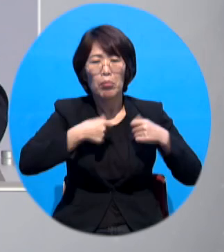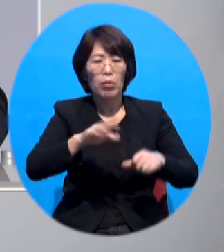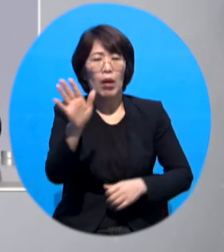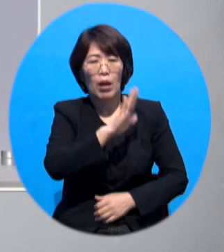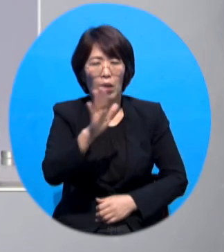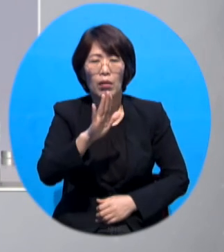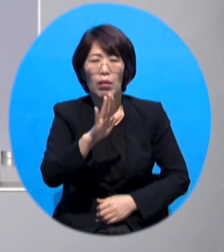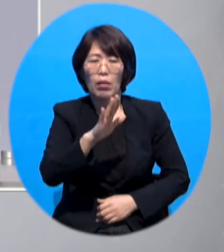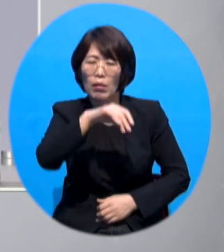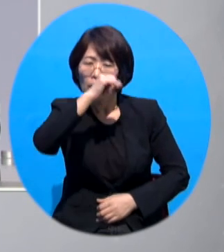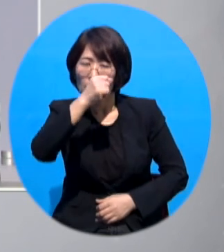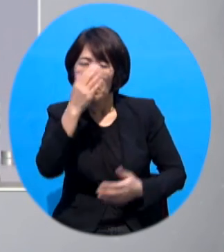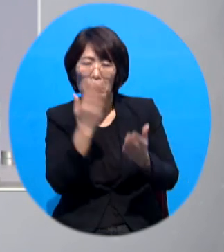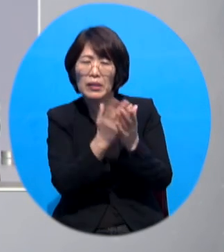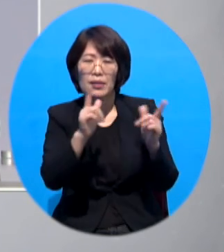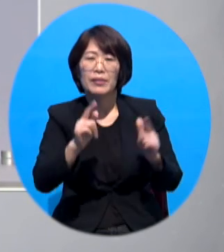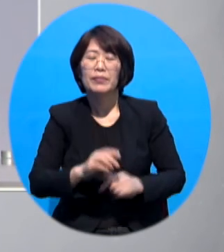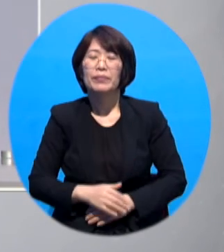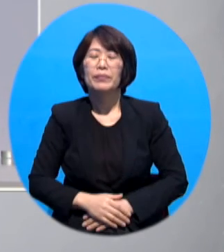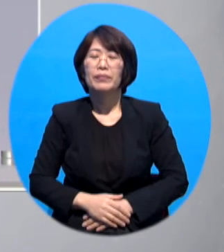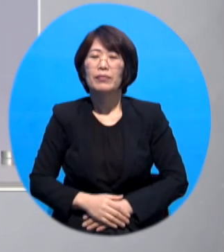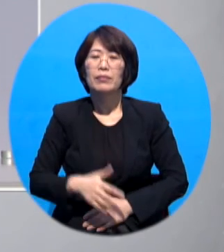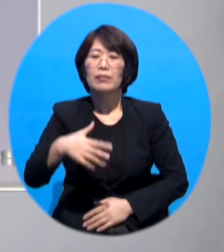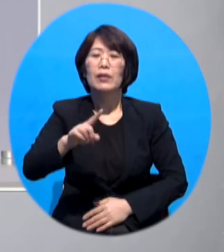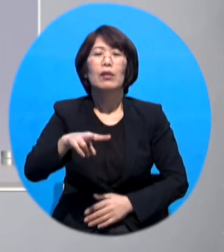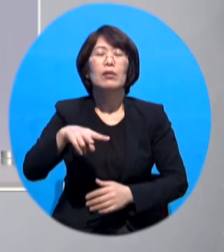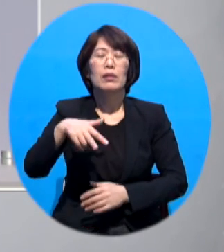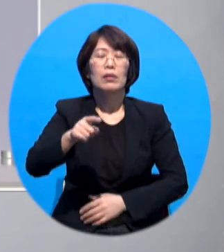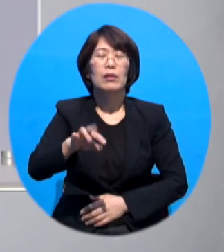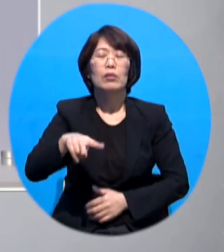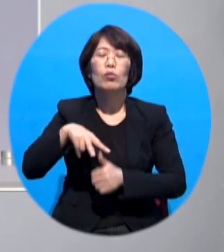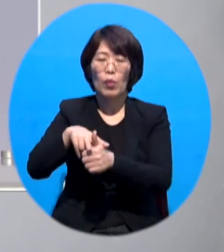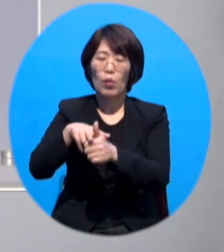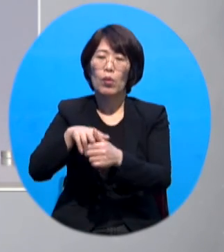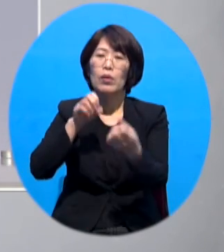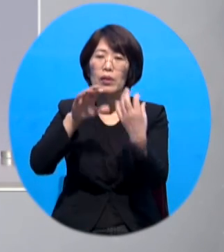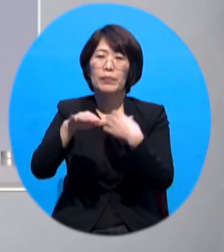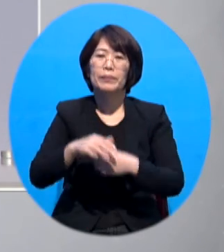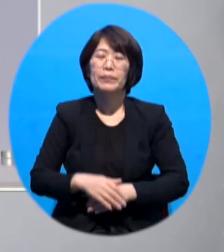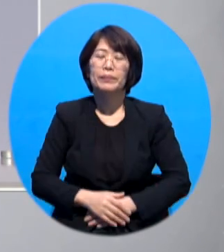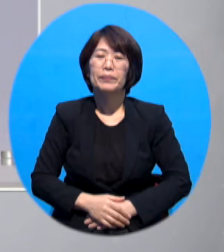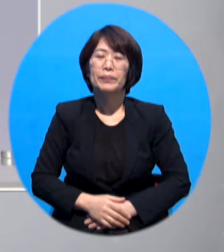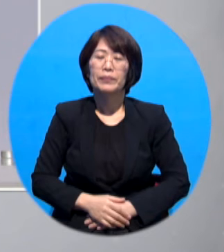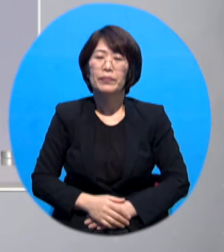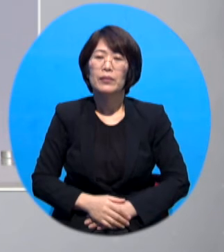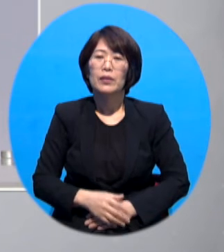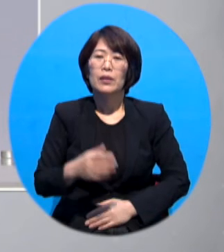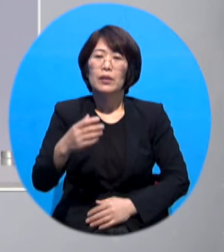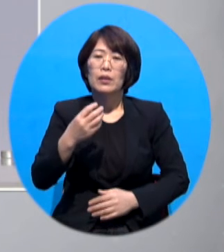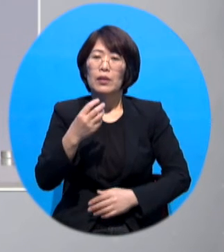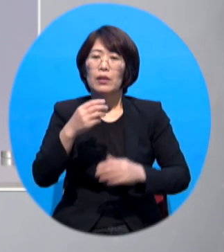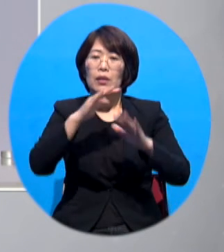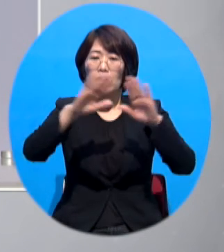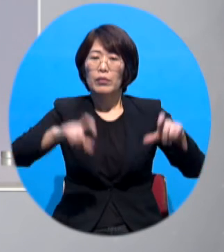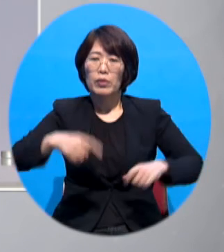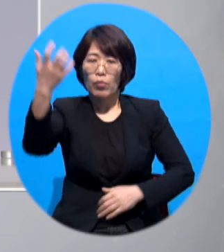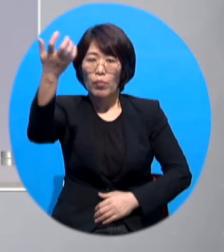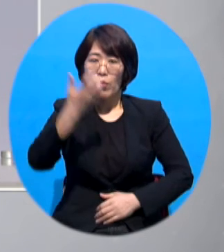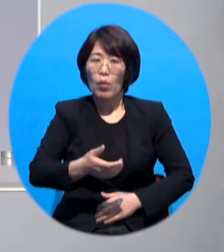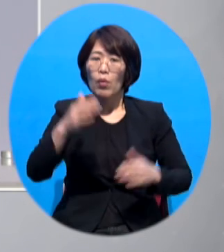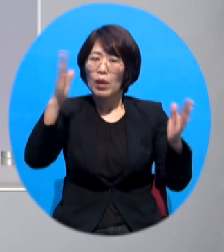객차는 계산이 맞습니까 4 장소 후보 답변해 주십시오 32 당 유학을 학생들에 대해서